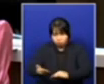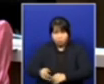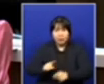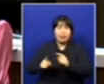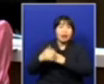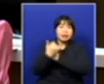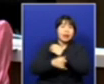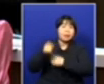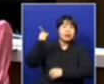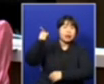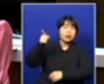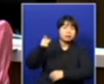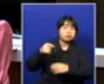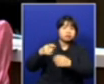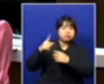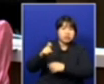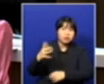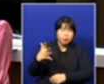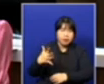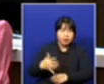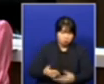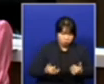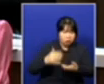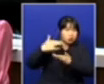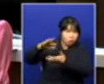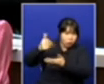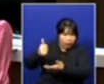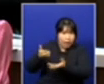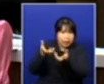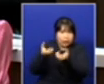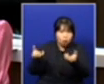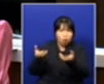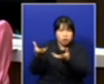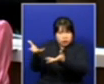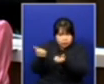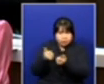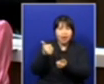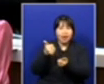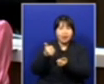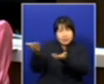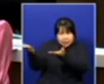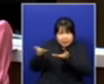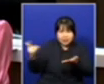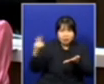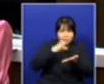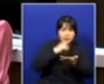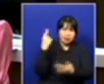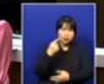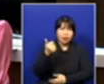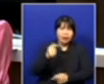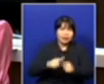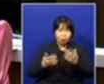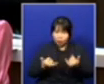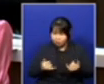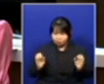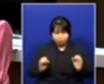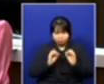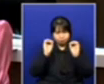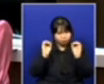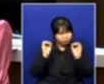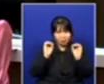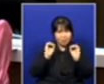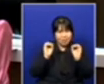เรายังส่งออกได้ยืมของก็ได้เชิญเขามาท่องเที่ยวได้วันนี้ไม่มีเลยสักอย่างนะท่านประธ